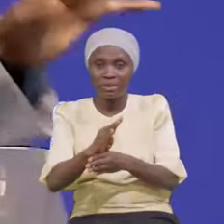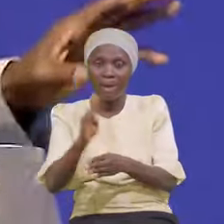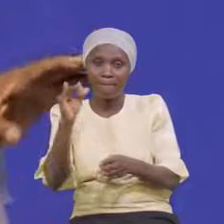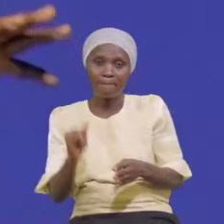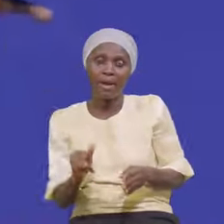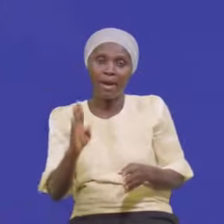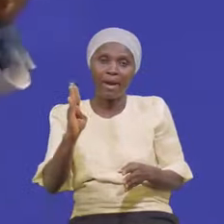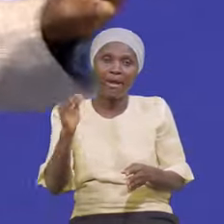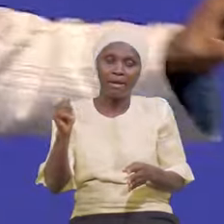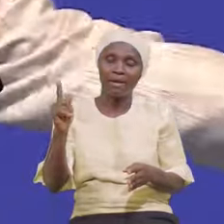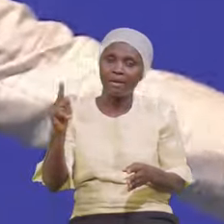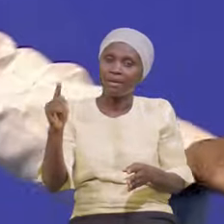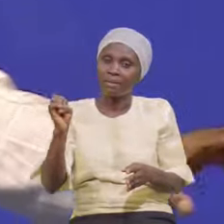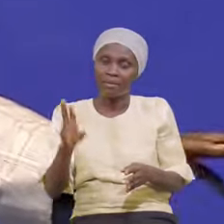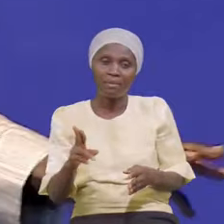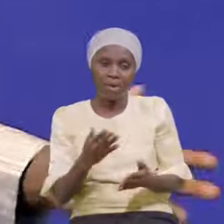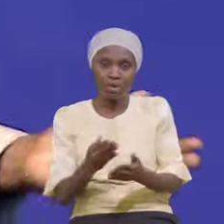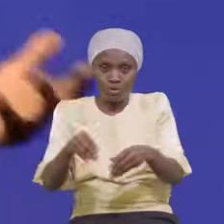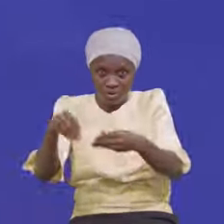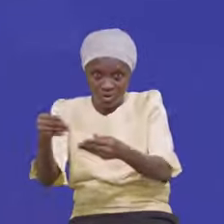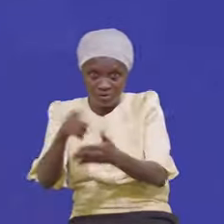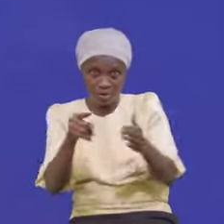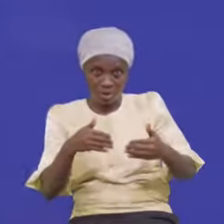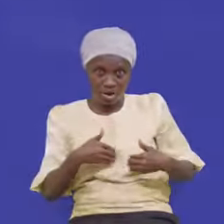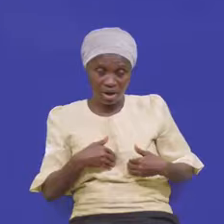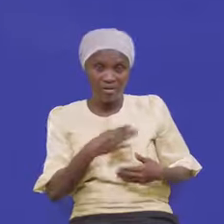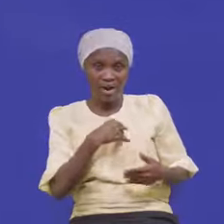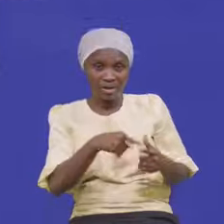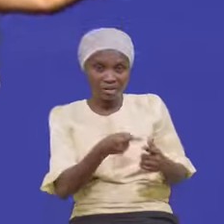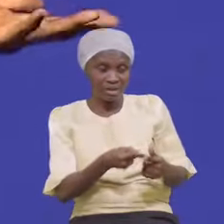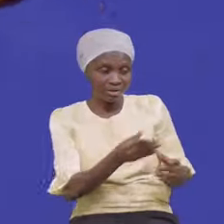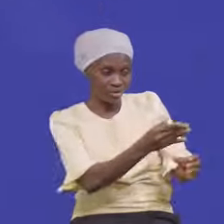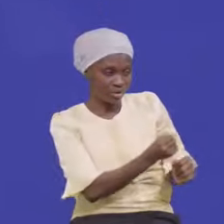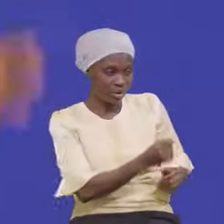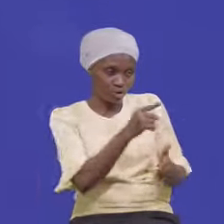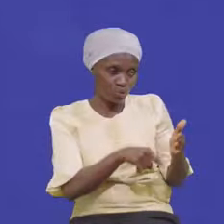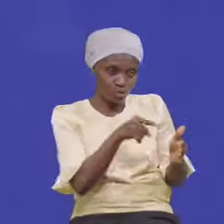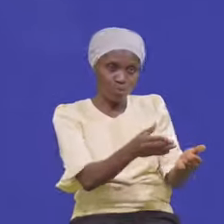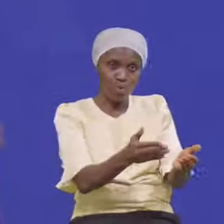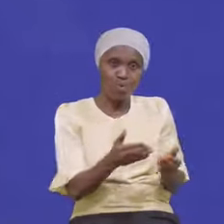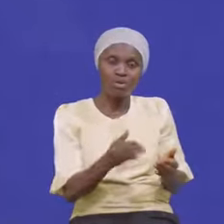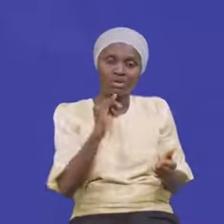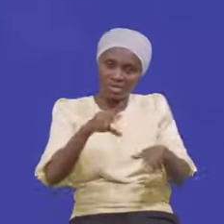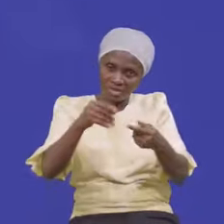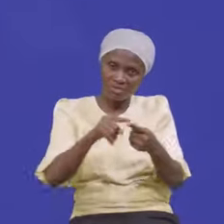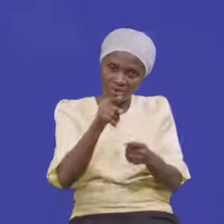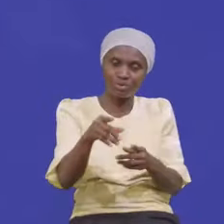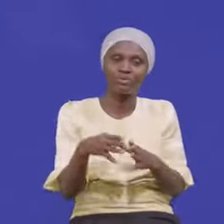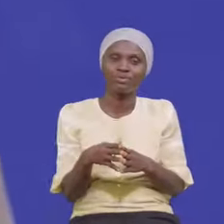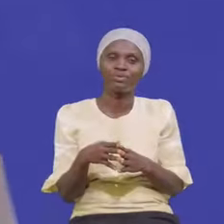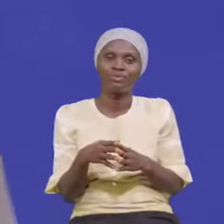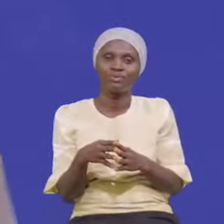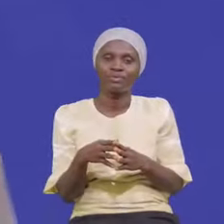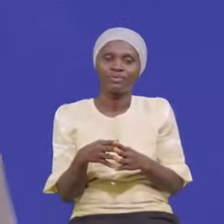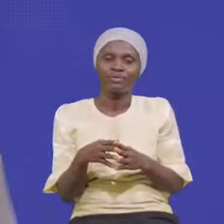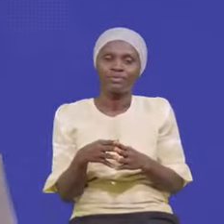విధంగా చెల్లిస్తేనే దాన్ని పొందగలం. You give what you have and then what you want is given to you. మీకు కలిగినది